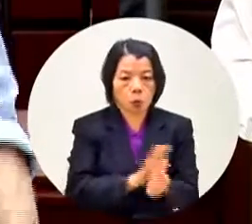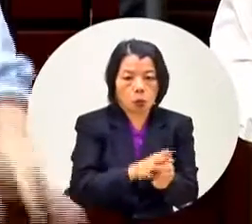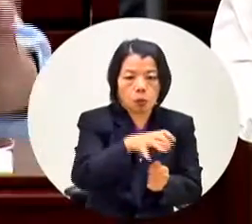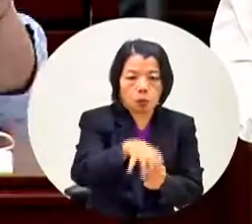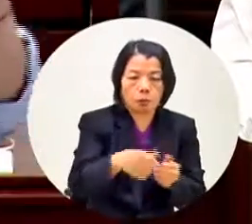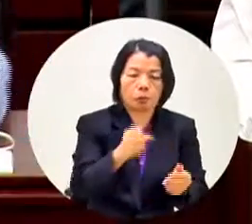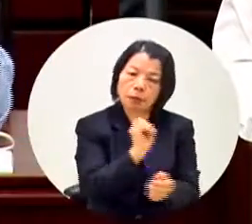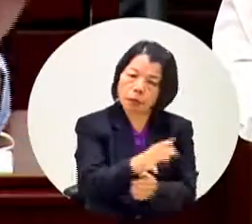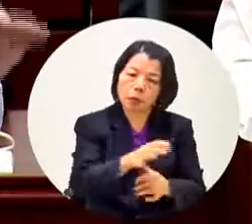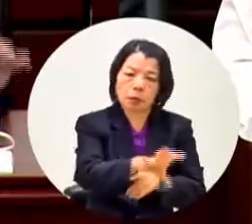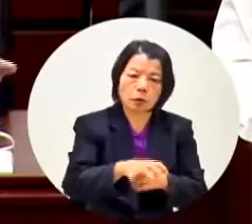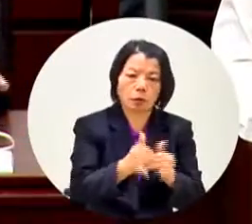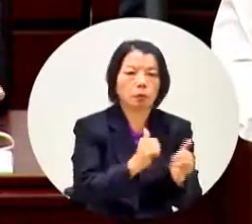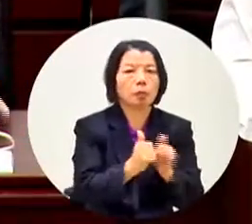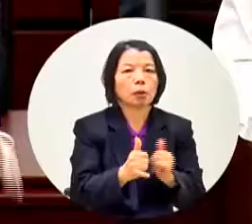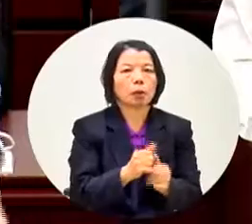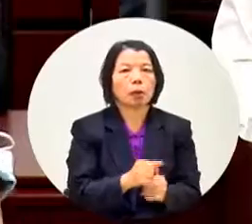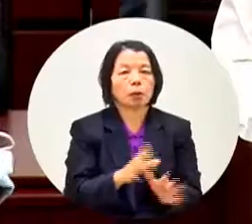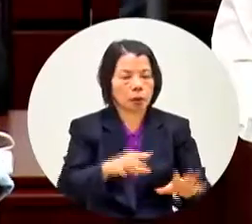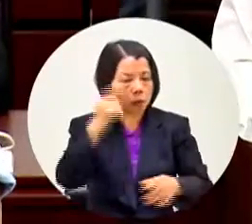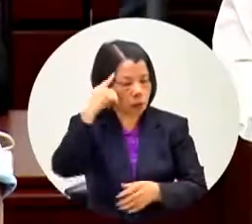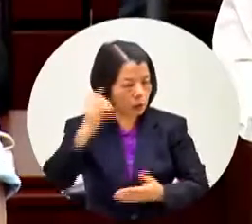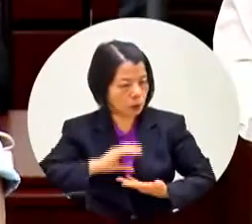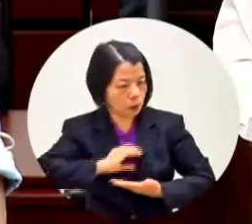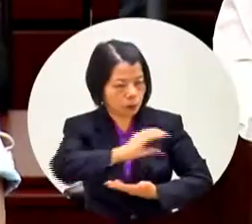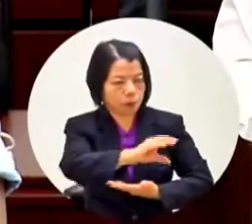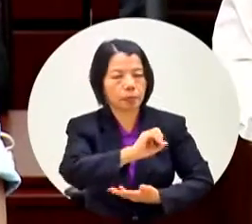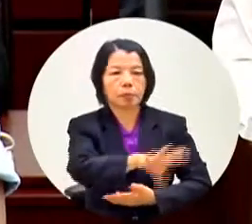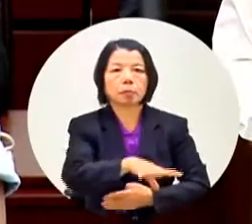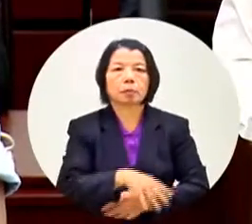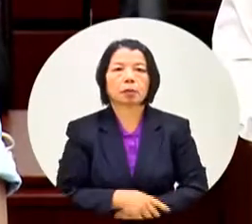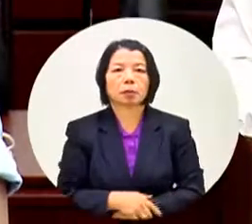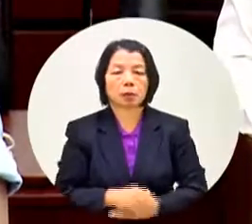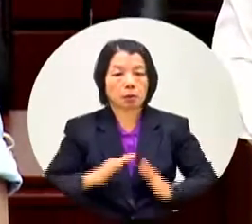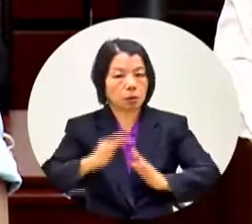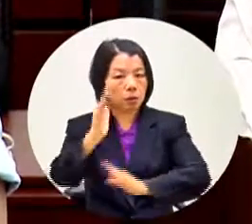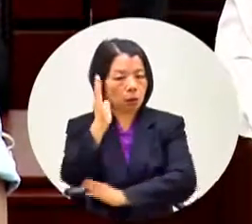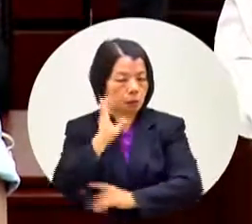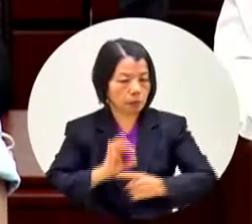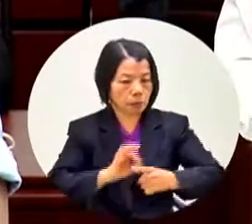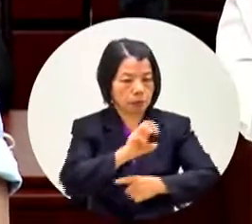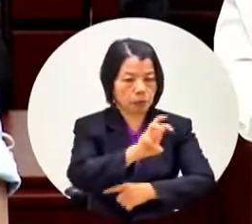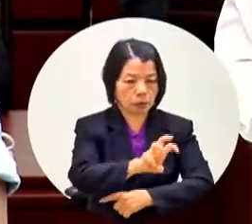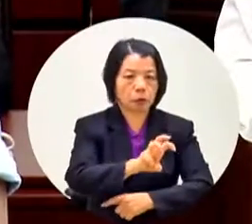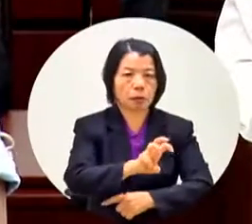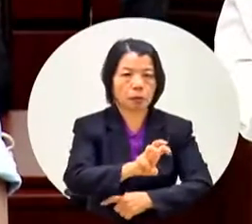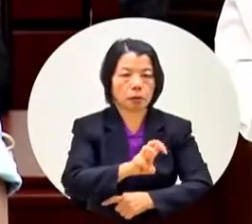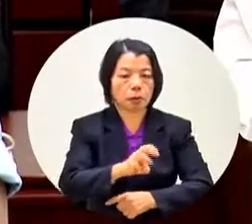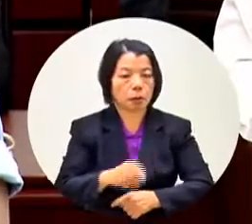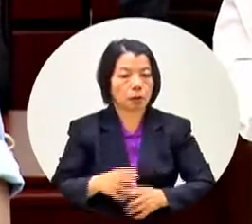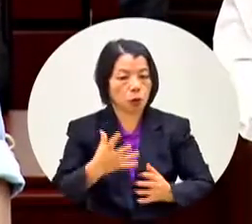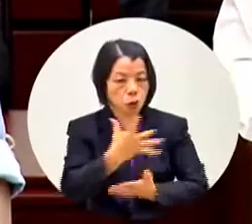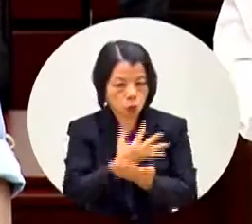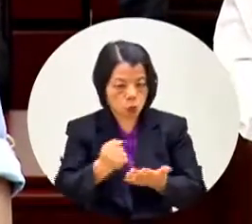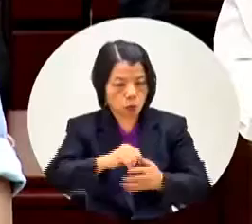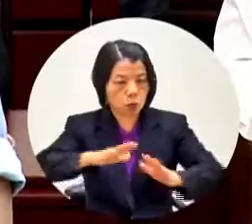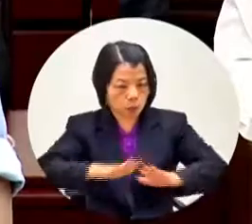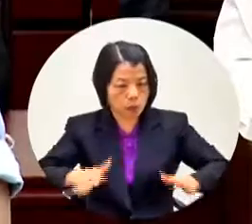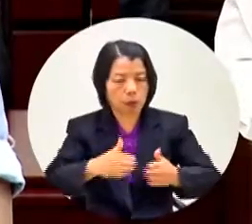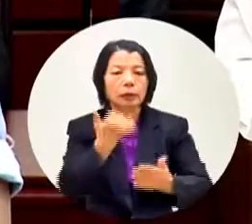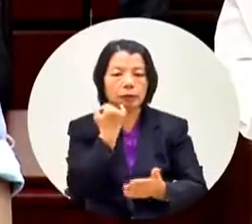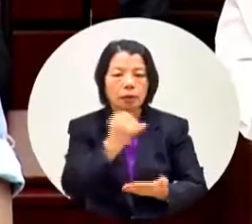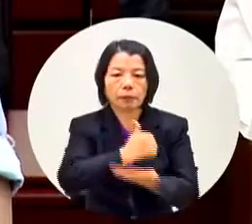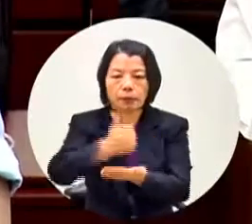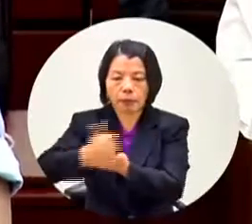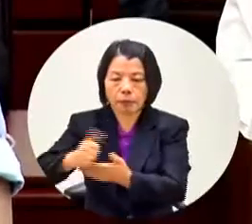了，一定会挨骂。我们希望控制在30%左右，30%是很健康的。所以黄秋